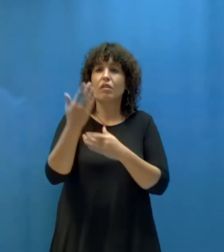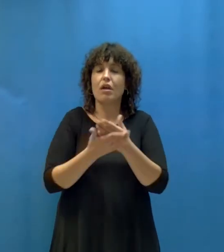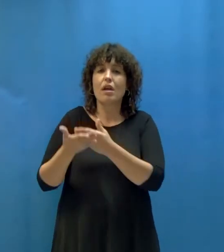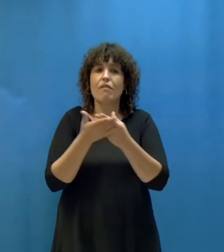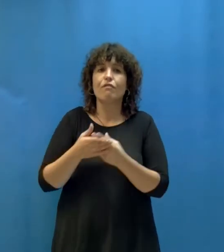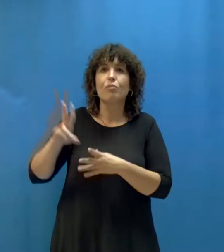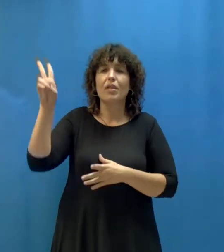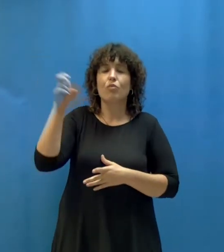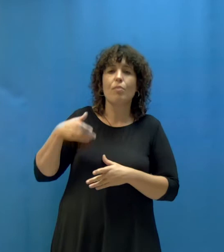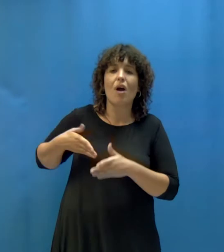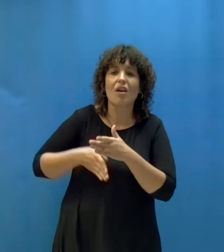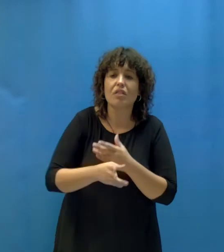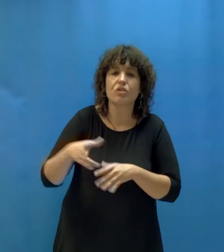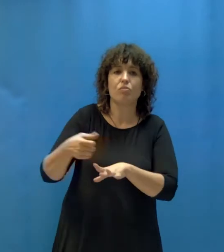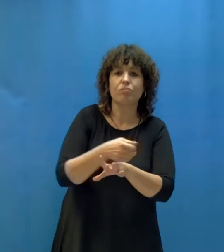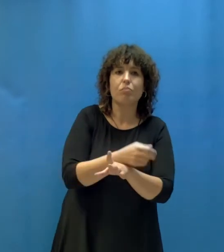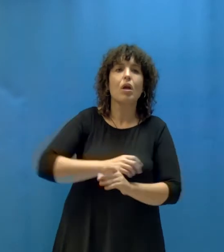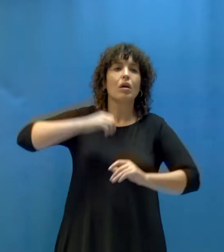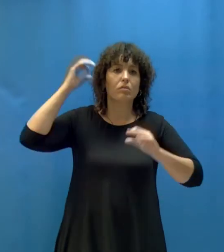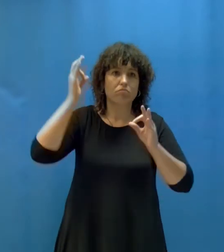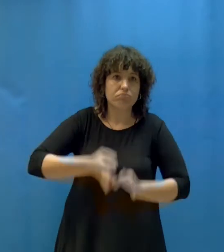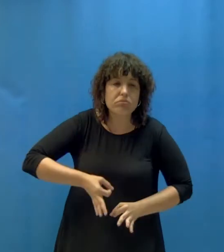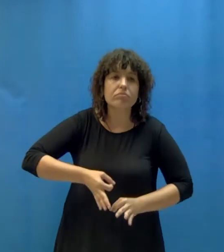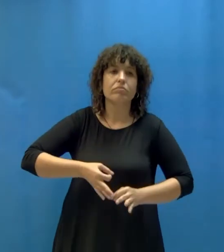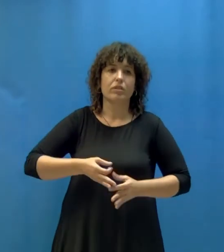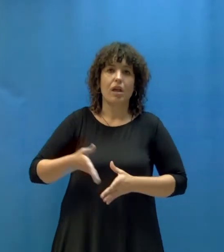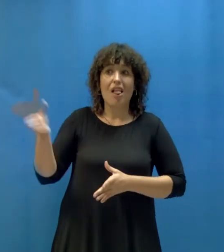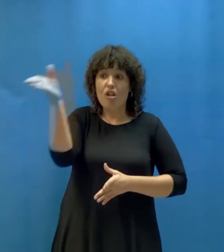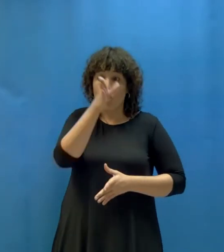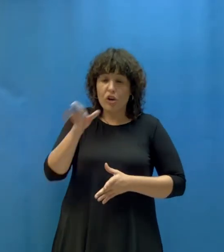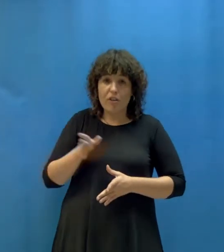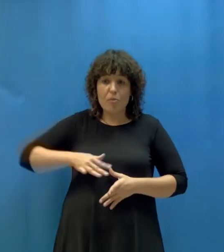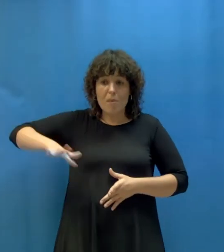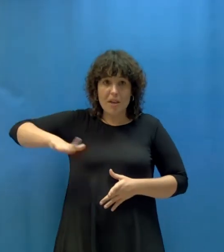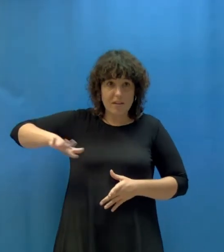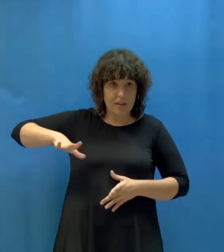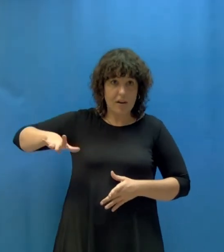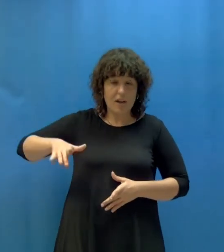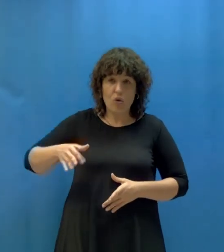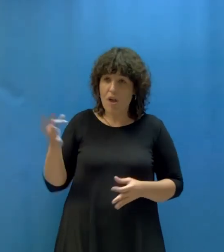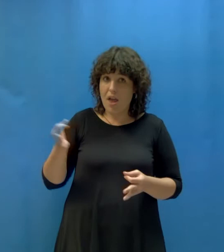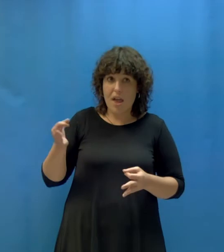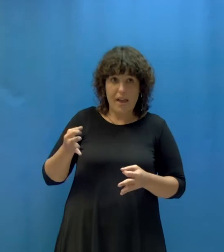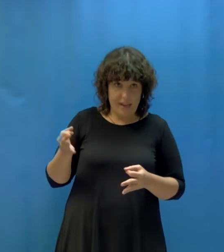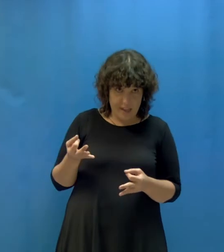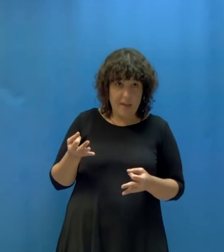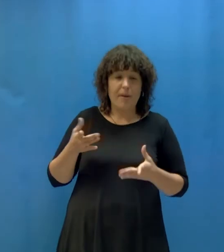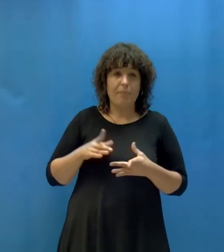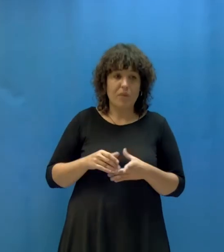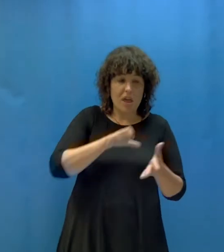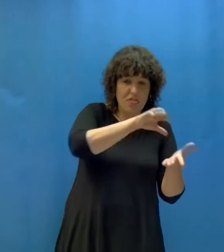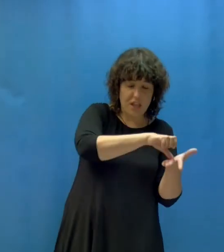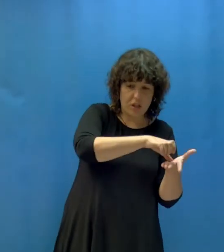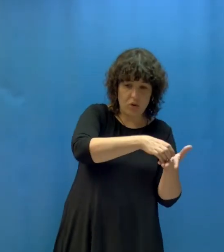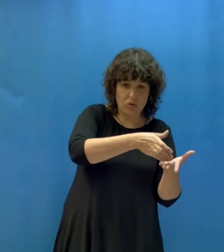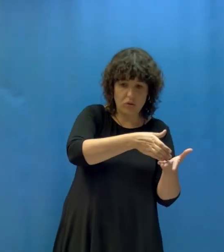ferroviari sud al port de Castelló que es plantejava com a part del corredor mediterrani i que s'ha de desenvolupar en trinxera separant el centre encara més